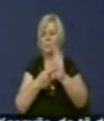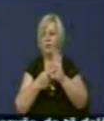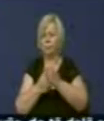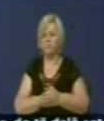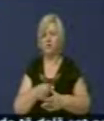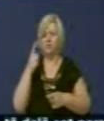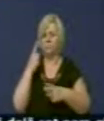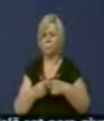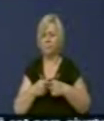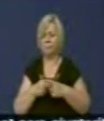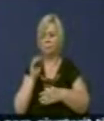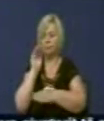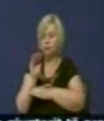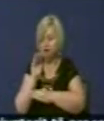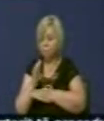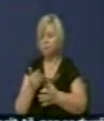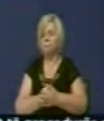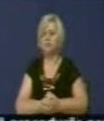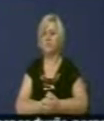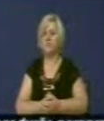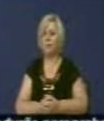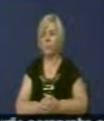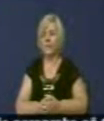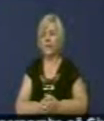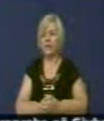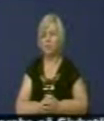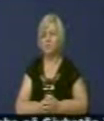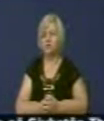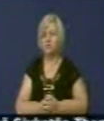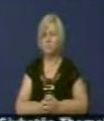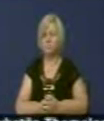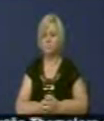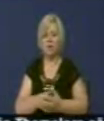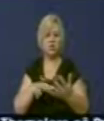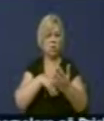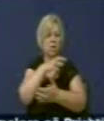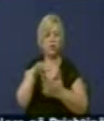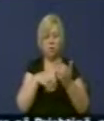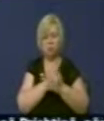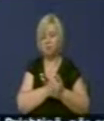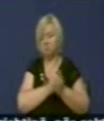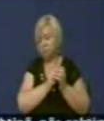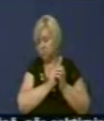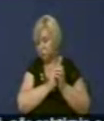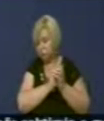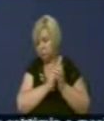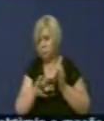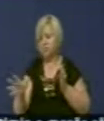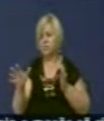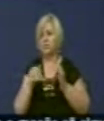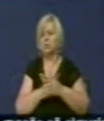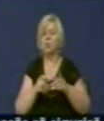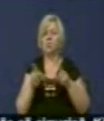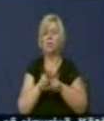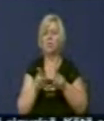Bashkimit Evropian në Kosovë. Një mend, ne jemi konsideruar të jashtëm dhe rrjedhimisht jemi përjashtuar, mirë po edhe ata